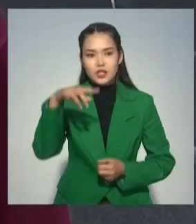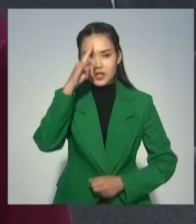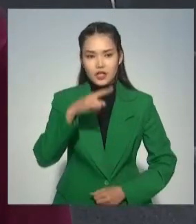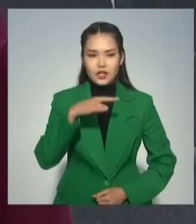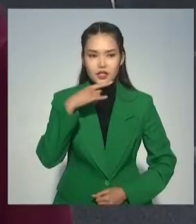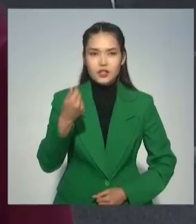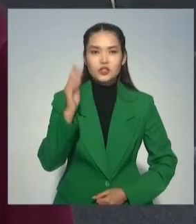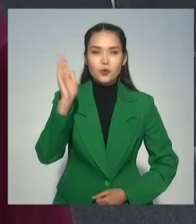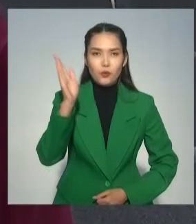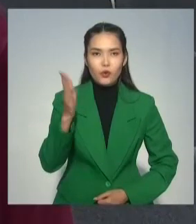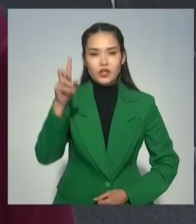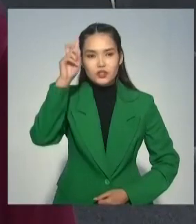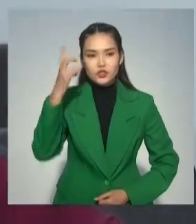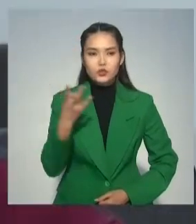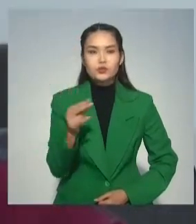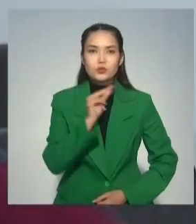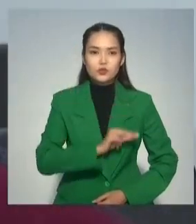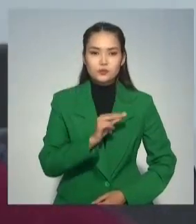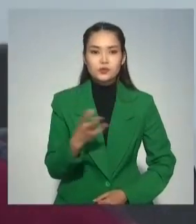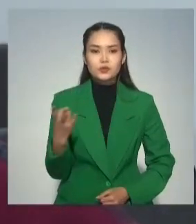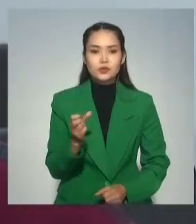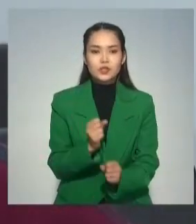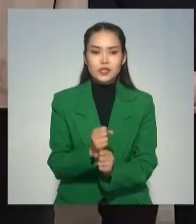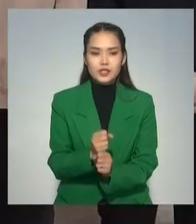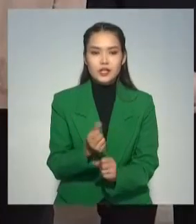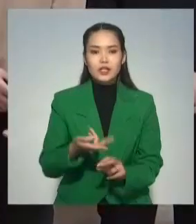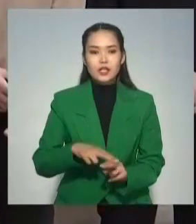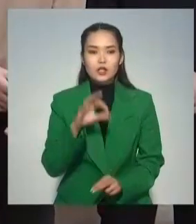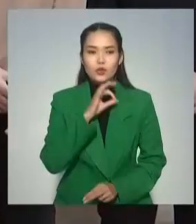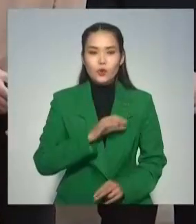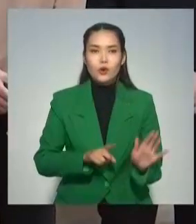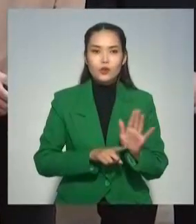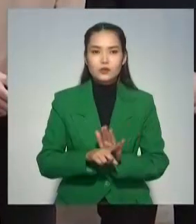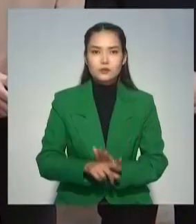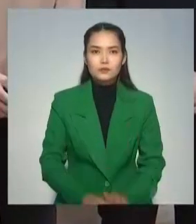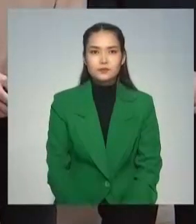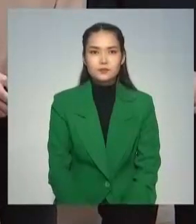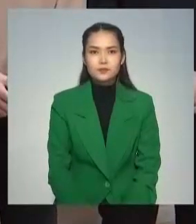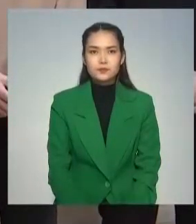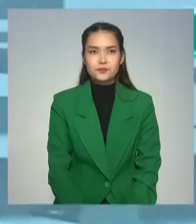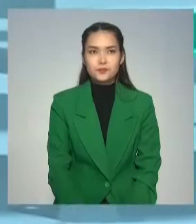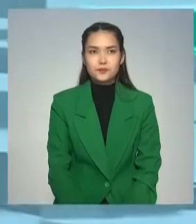үшін, болашағы үшін жұмыс жасау керек. Өзгерісті әкелетін депутаттар керек қой.